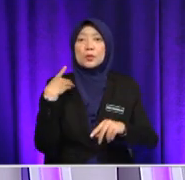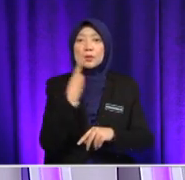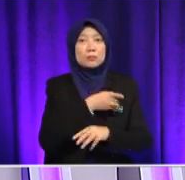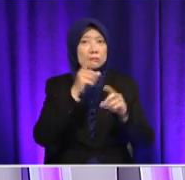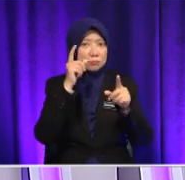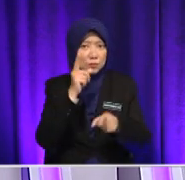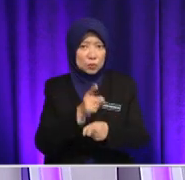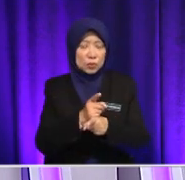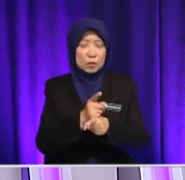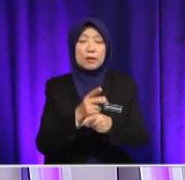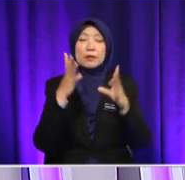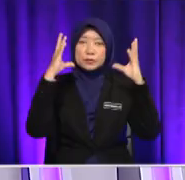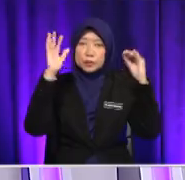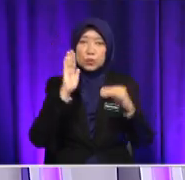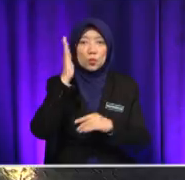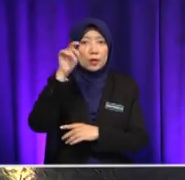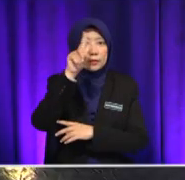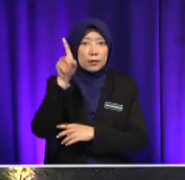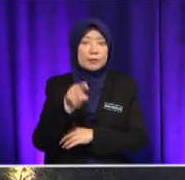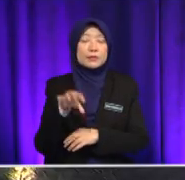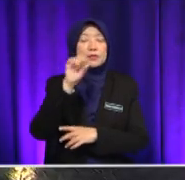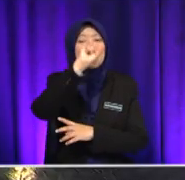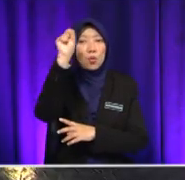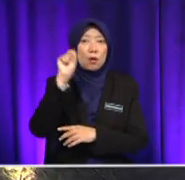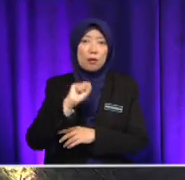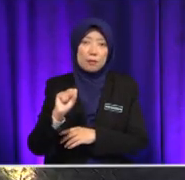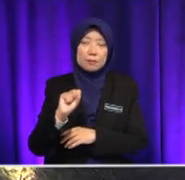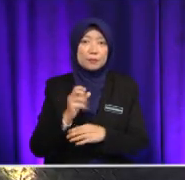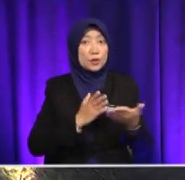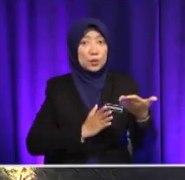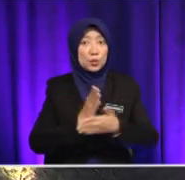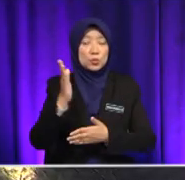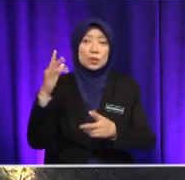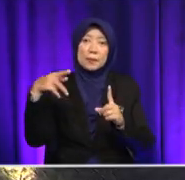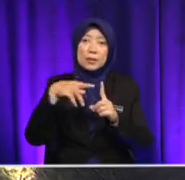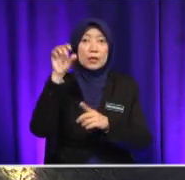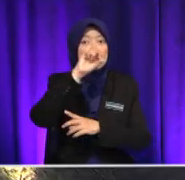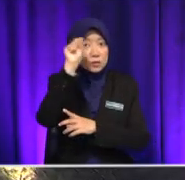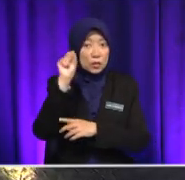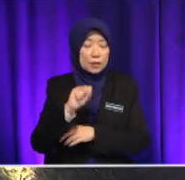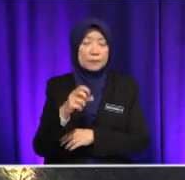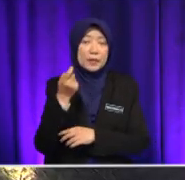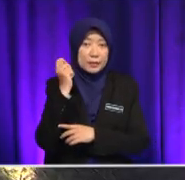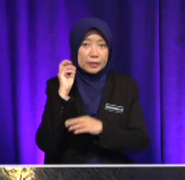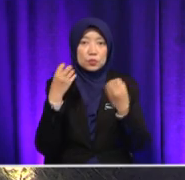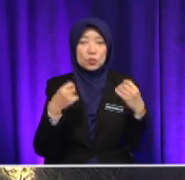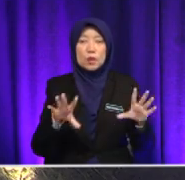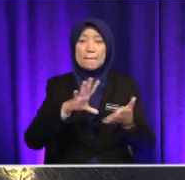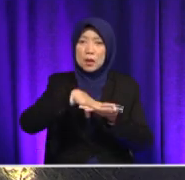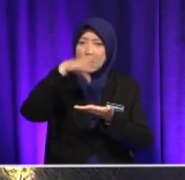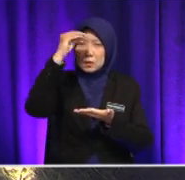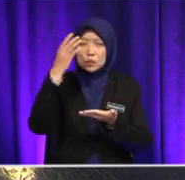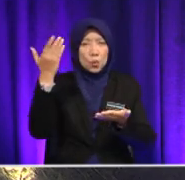beberapa persoalan oke oke kita terus kepada soal lah kita adalah belajar tadi udah ulang kaji